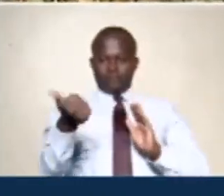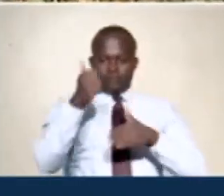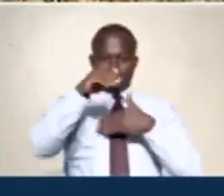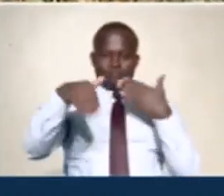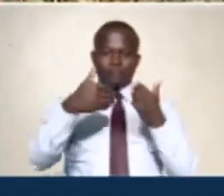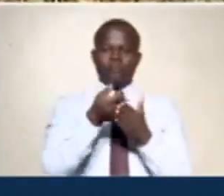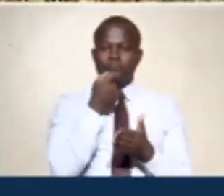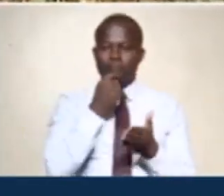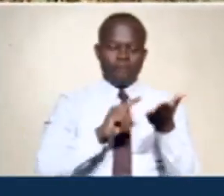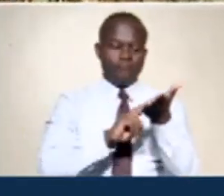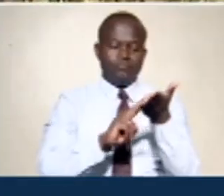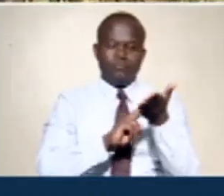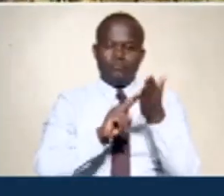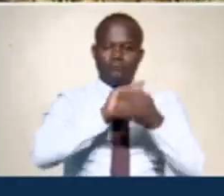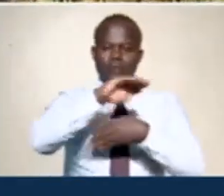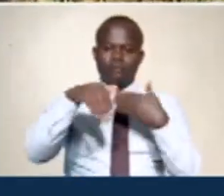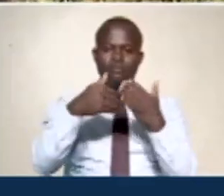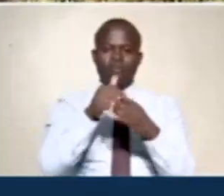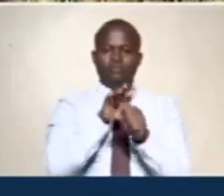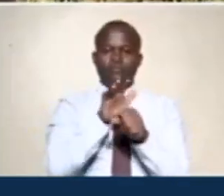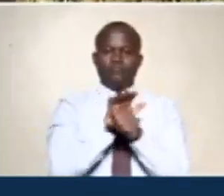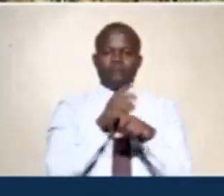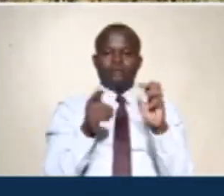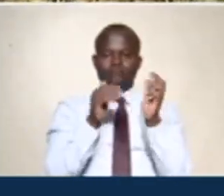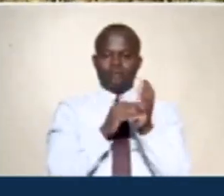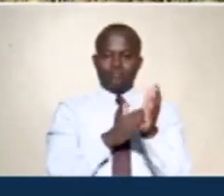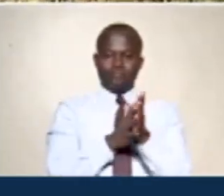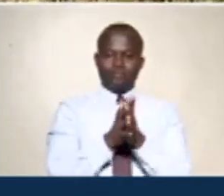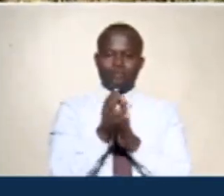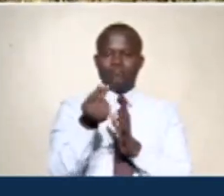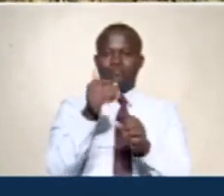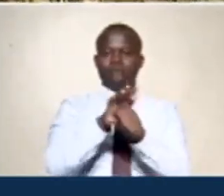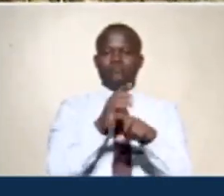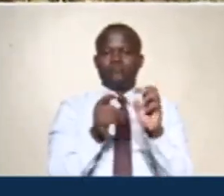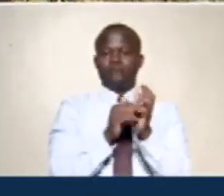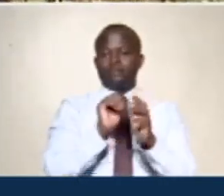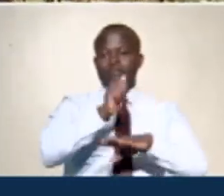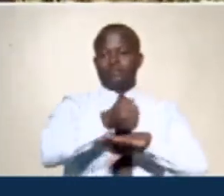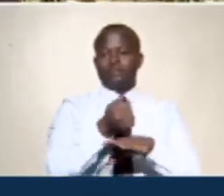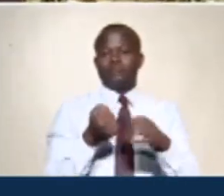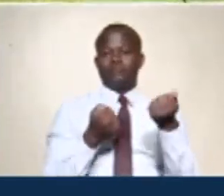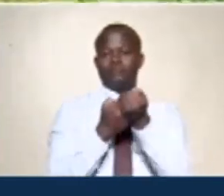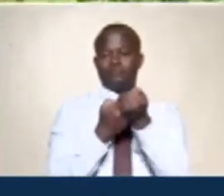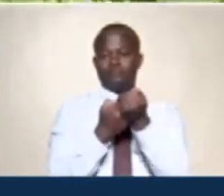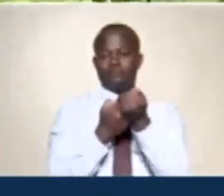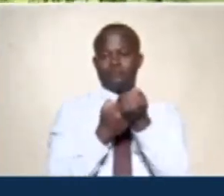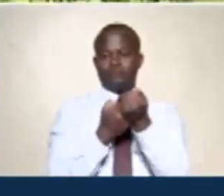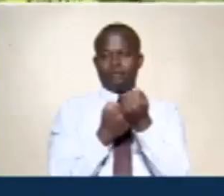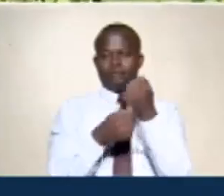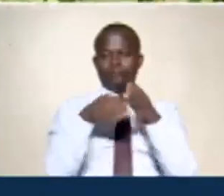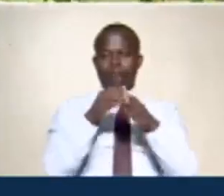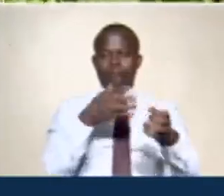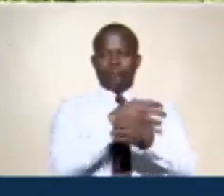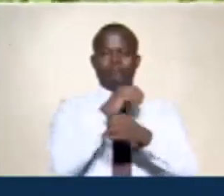nuko imiti dukoresha ibiri hejuru kandi kugishora kiri hejuru wenda bakadushyira nko kuri nkunganire kuba ku bukungu